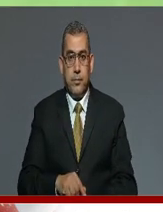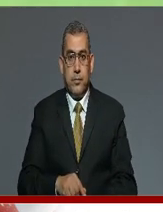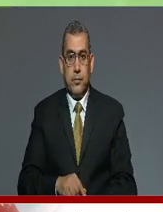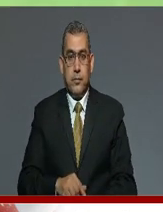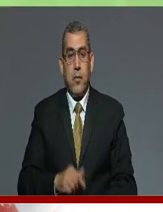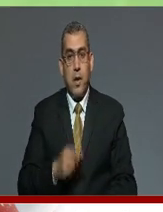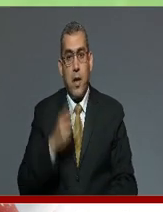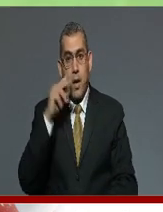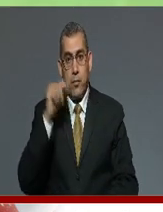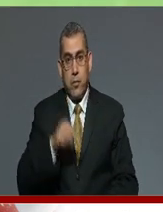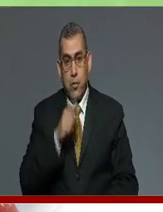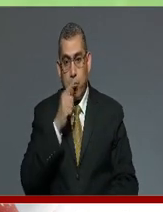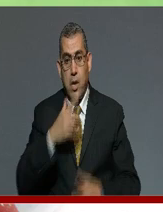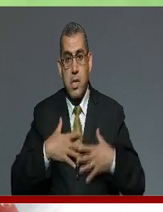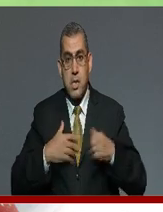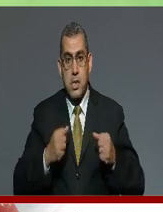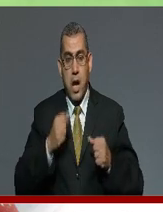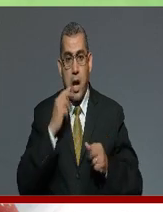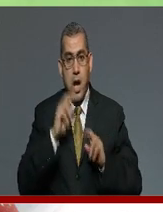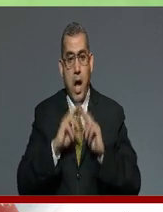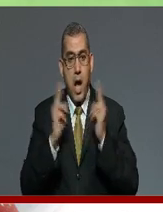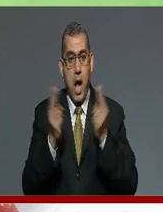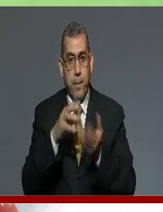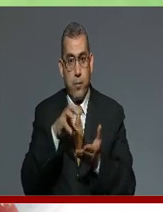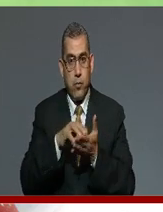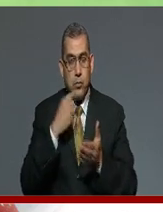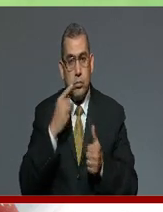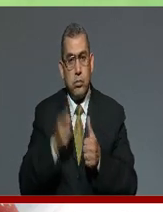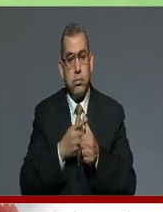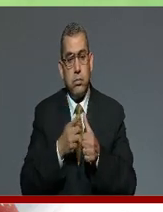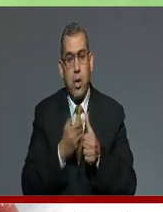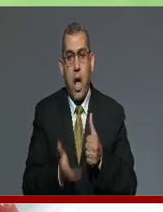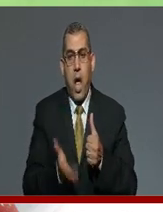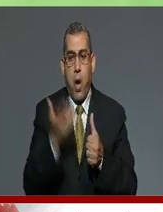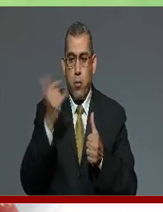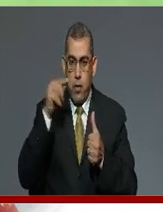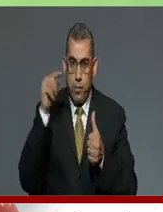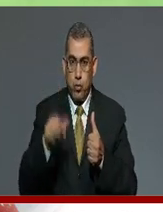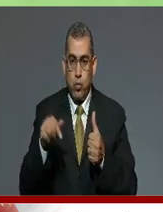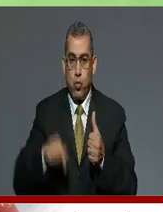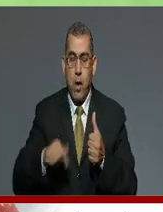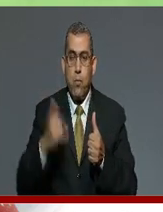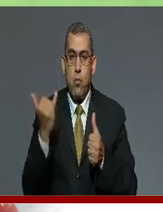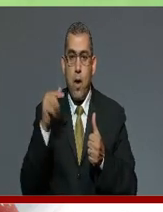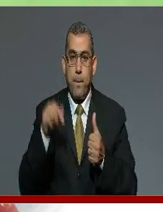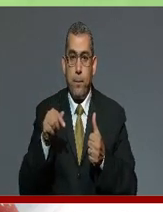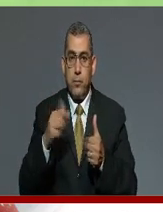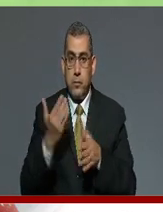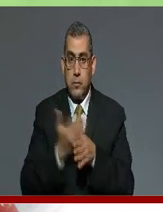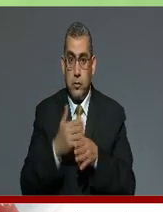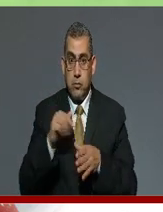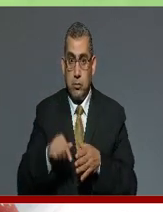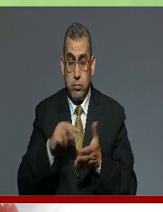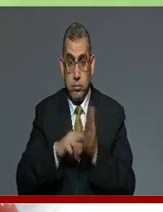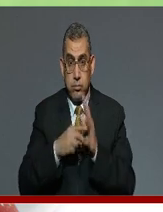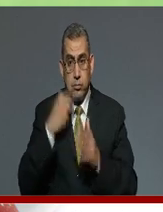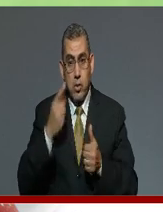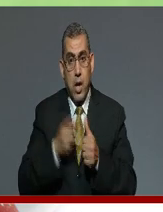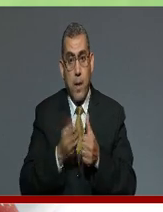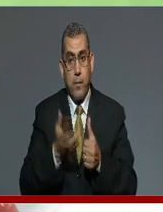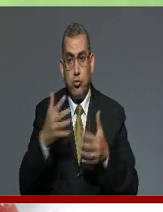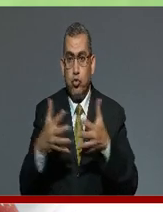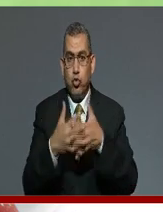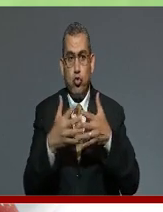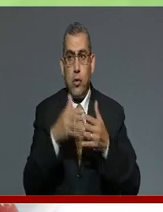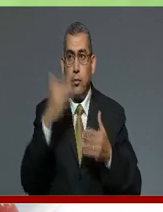امن الصحه العامه اصبح الاولويه الان وهو ليس اولويه للشركاء